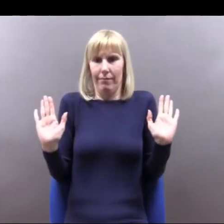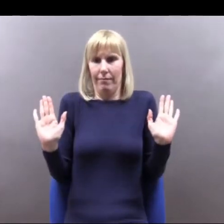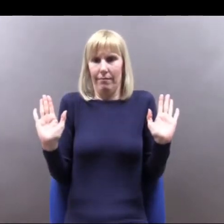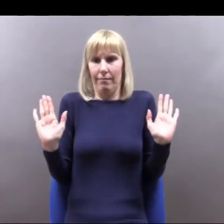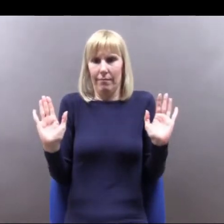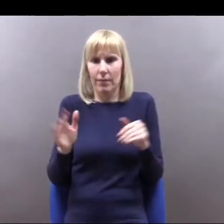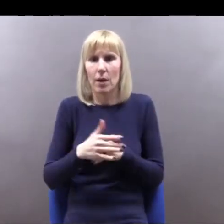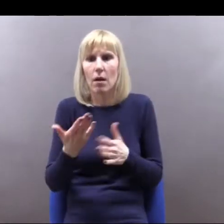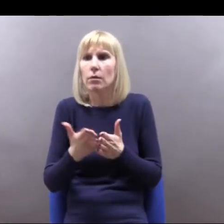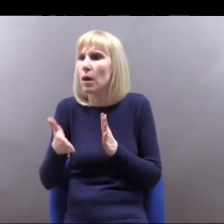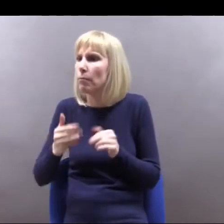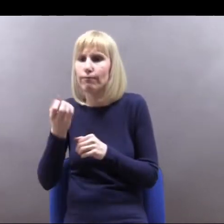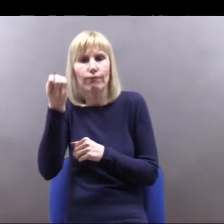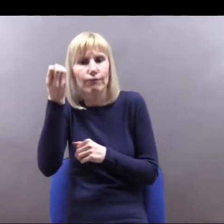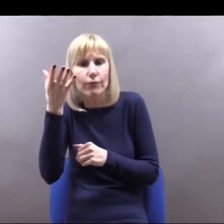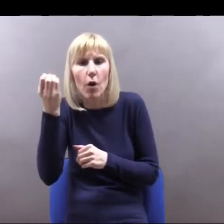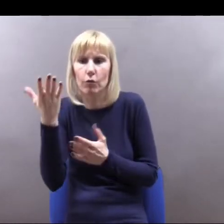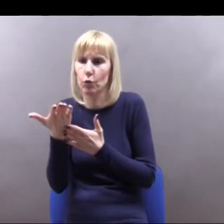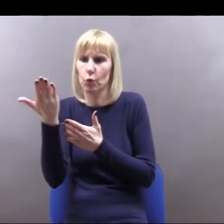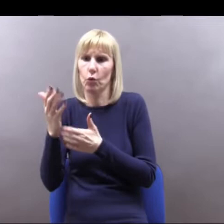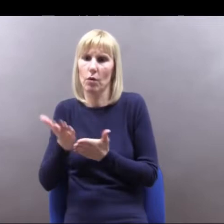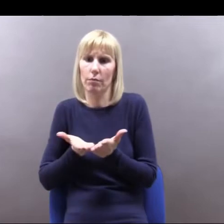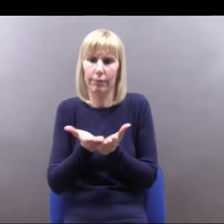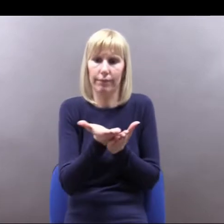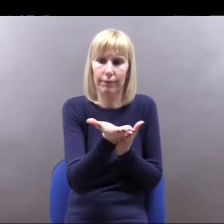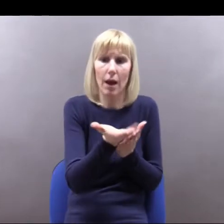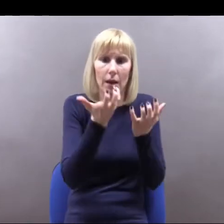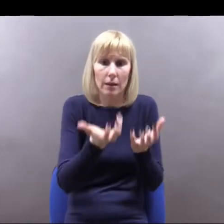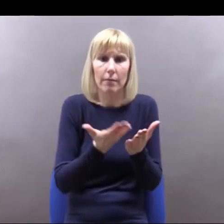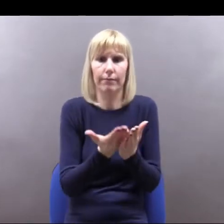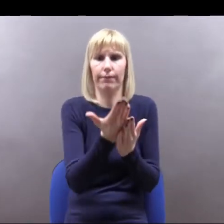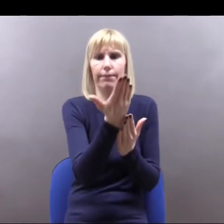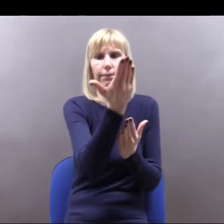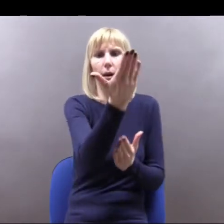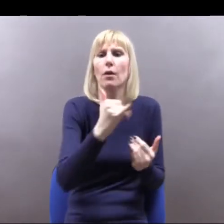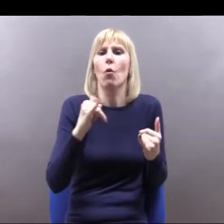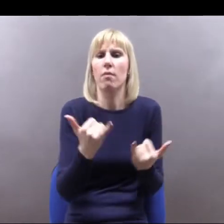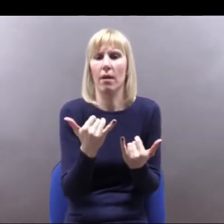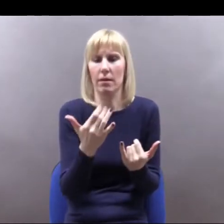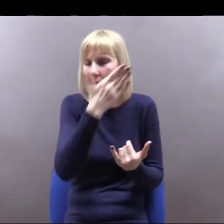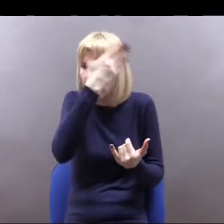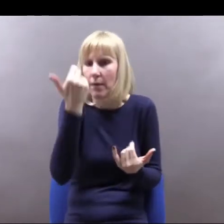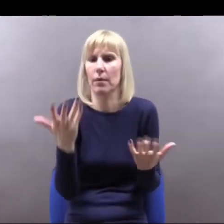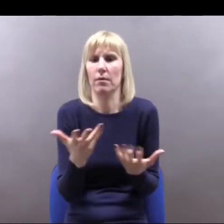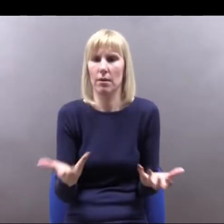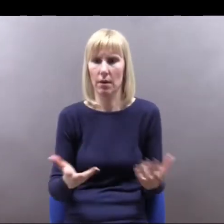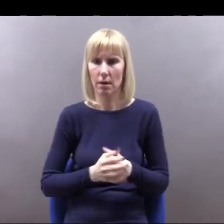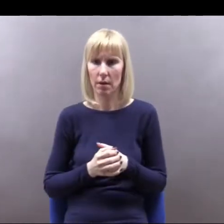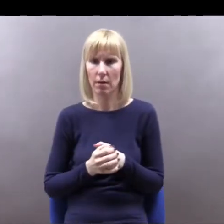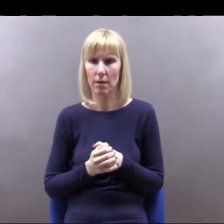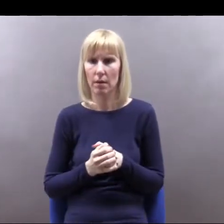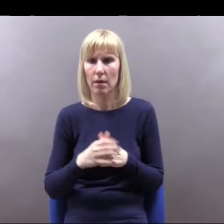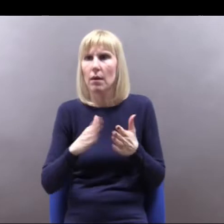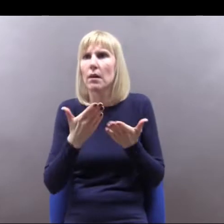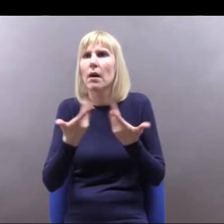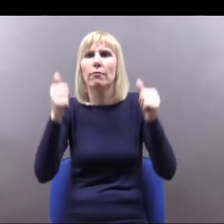niej była, nie wiem, wielka, jedynka, dwójka, ósemka, żeby mógł powiedzieć dzień dobry. Znaczy ja tu próbowałem, jak widzieliście, myślałem